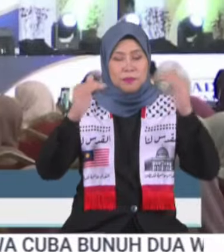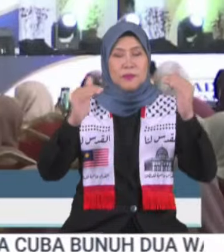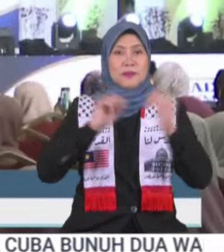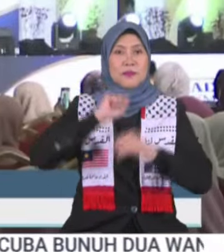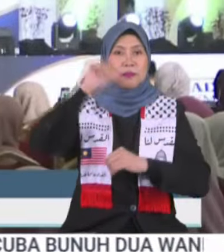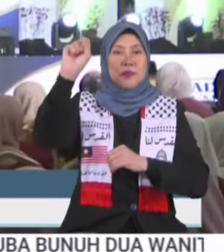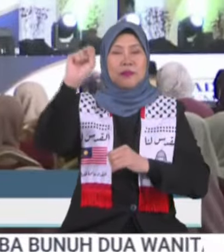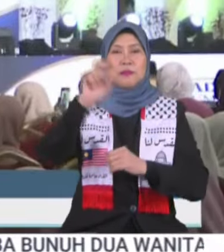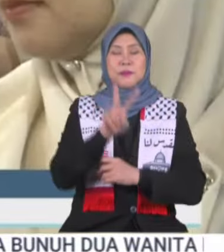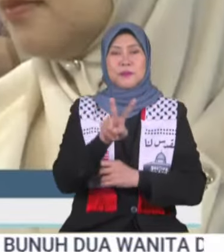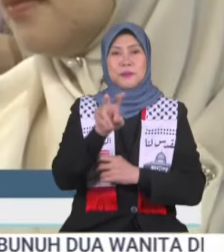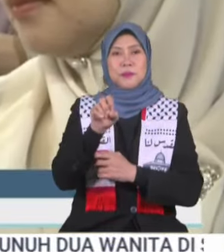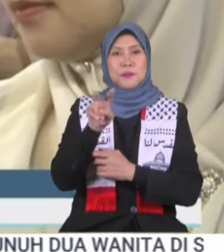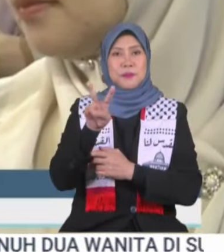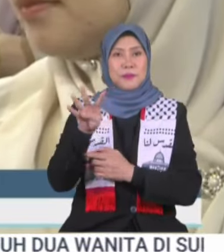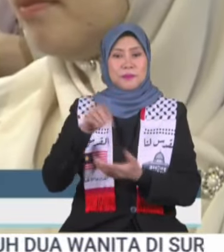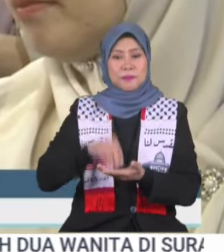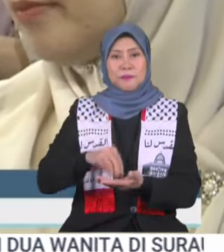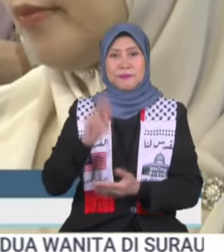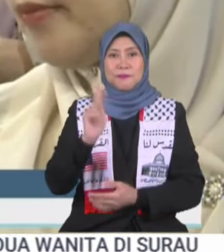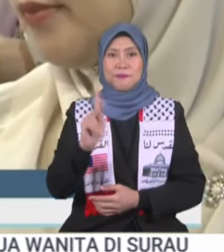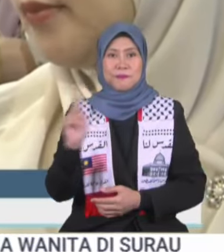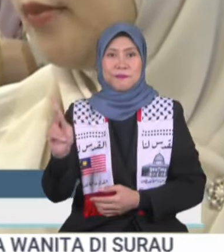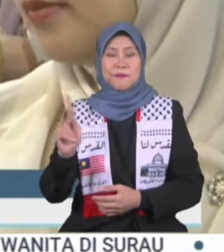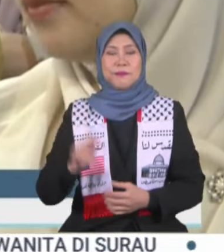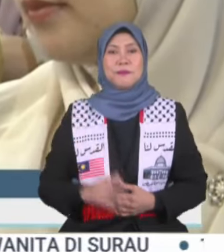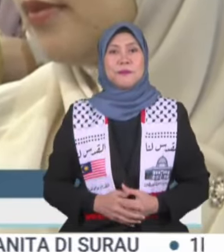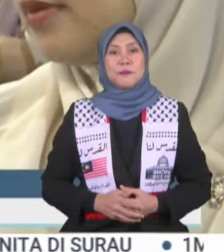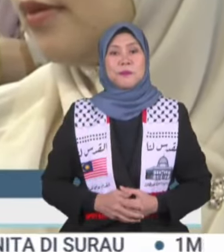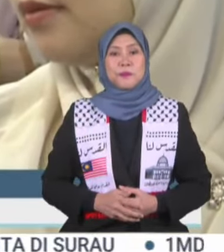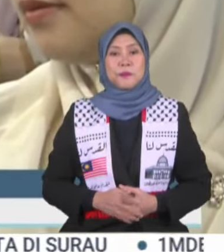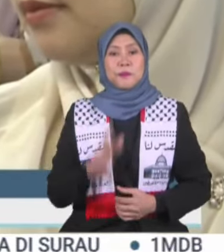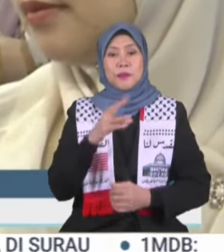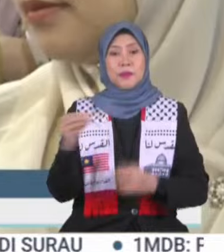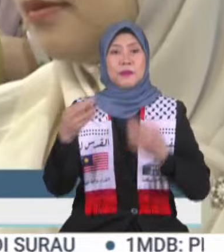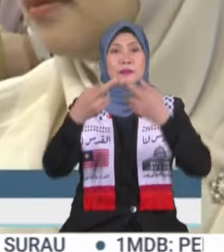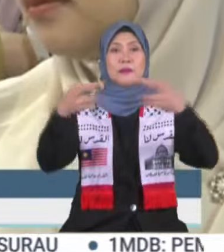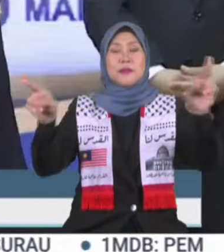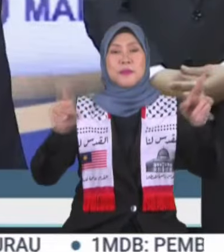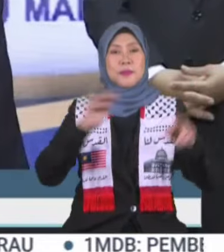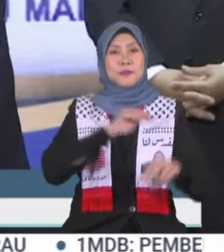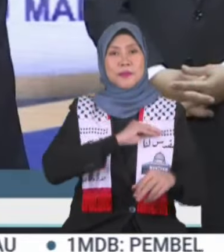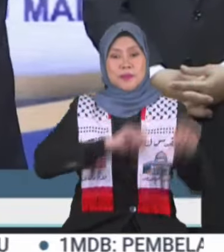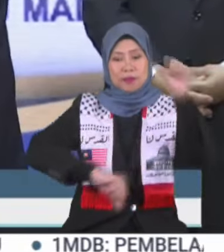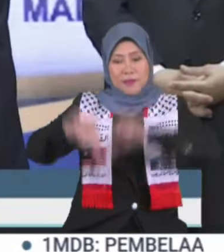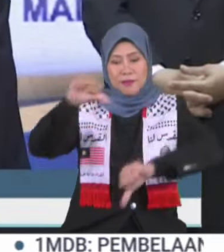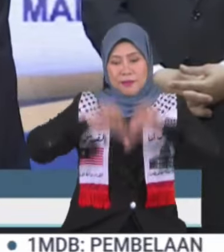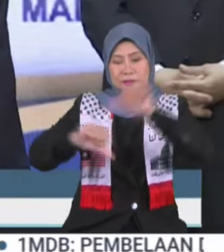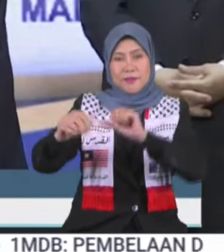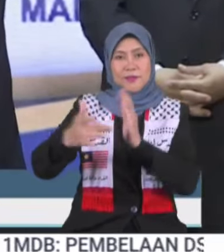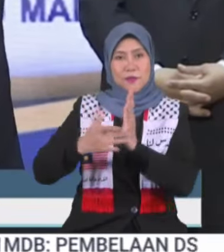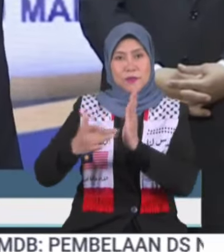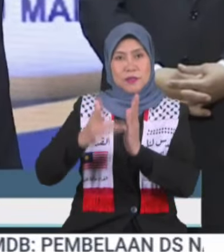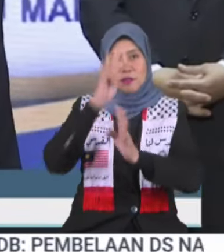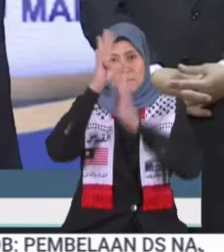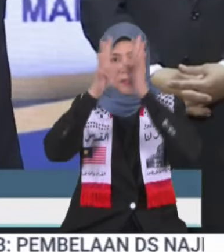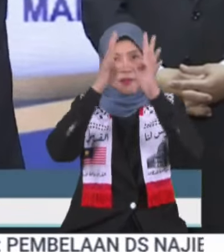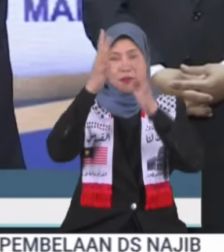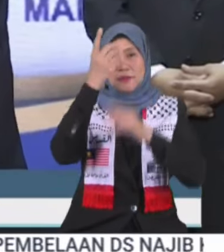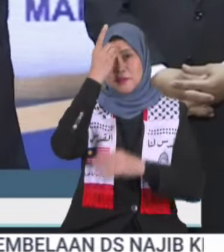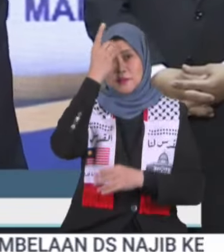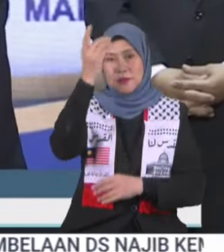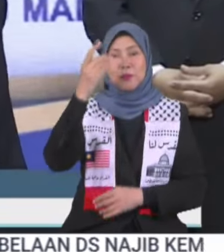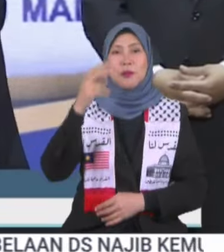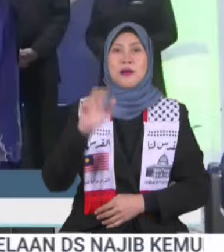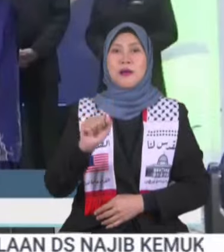negeri Sabah 2024 di Kota Kinabalu Majlis dirasmikan menteri sains teknologi dan inovasi Datuk